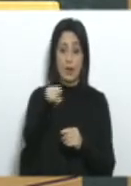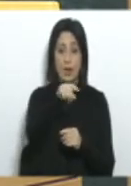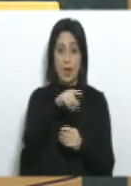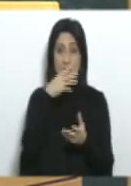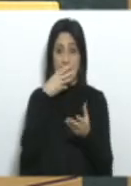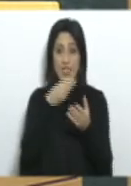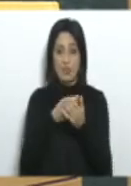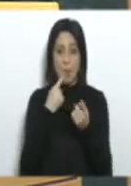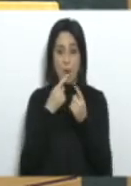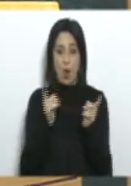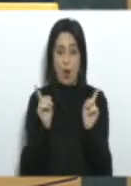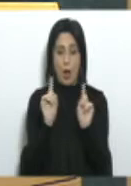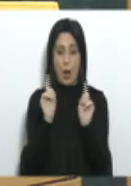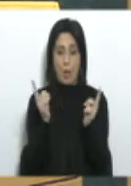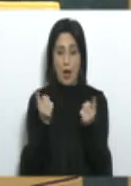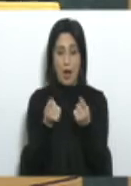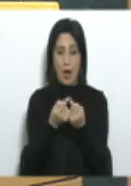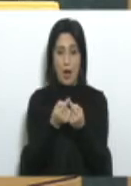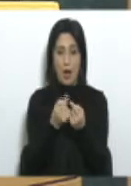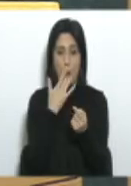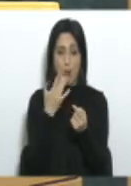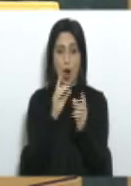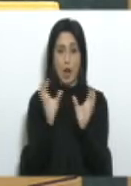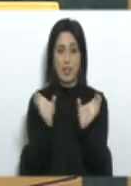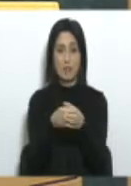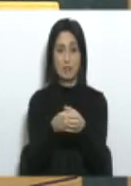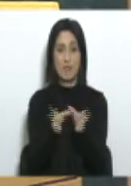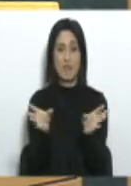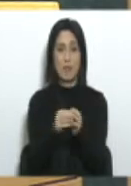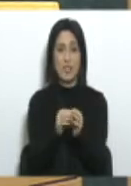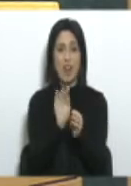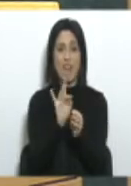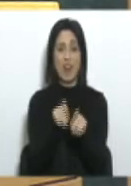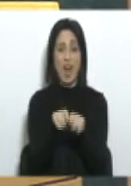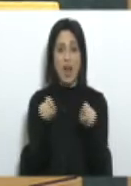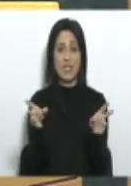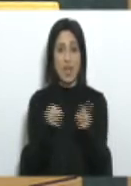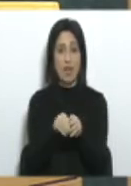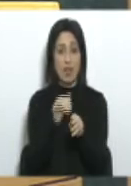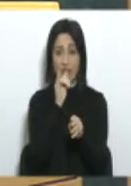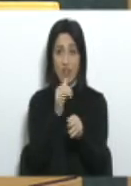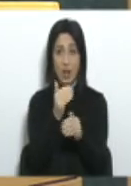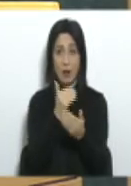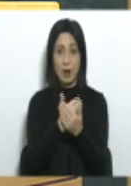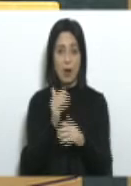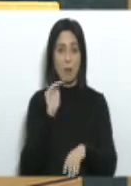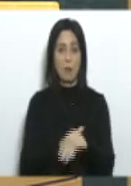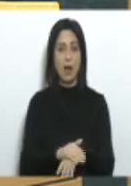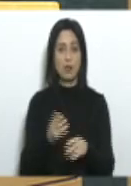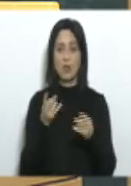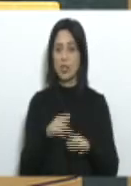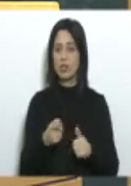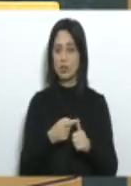ვერ მოილაპარაკებდნენ და პოლიტიკური კონსენსუსი არ მოხდებოდა და ფრაქციებს ვერ შეადგენდნენ, ფაქტობრივად